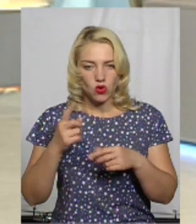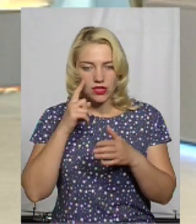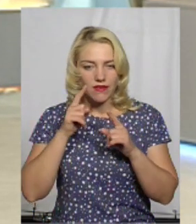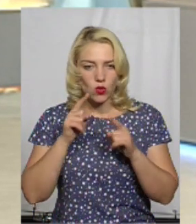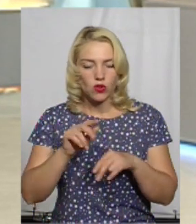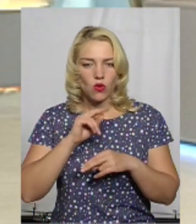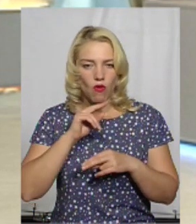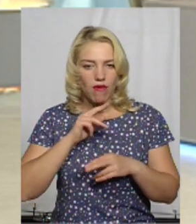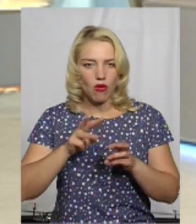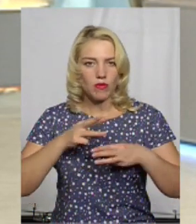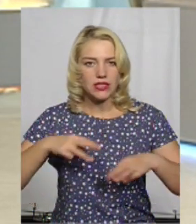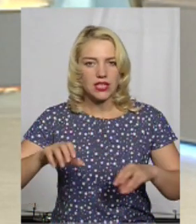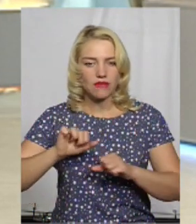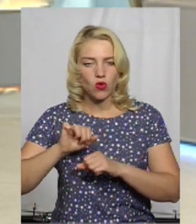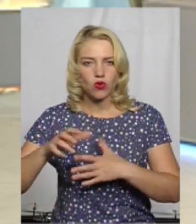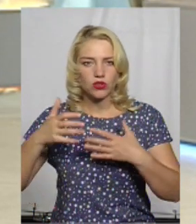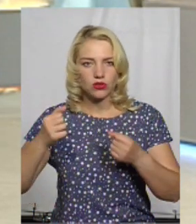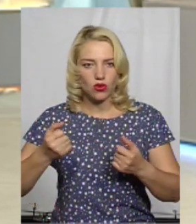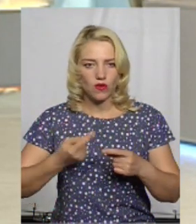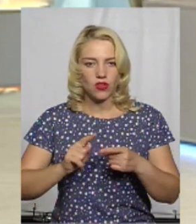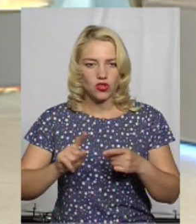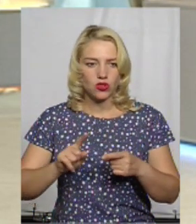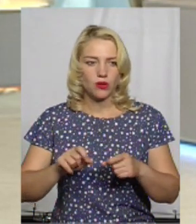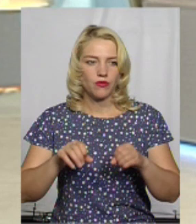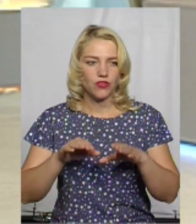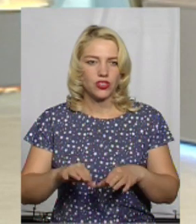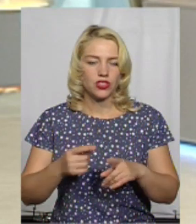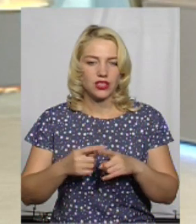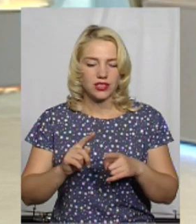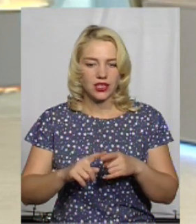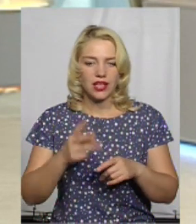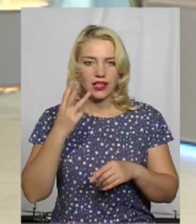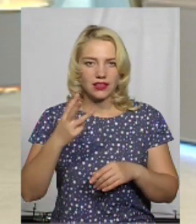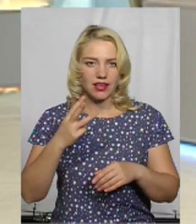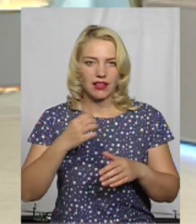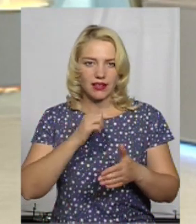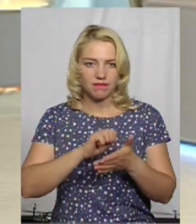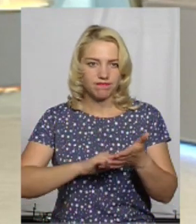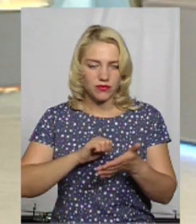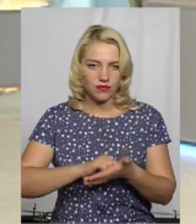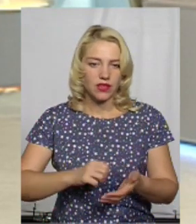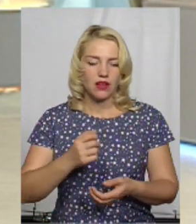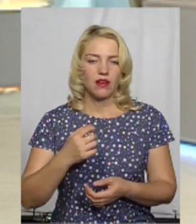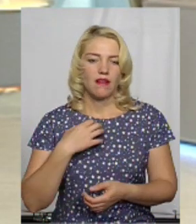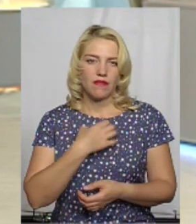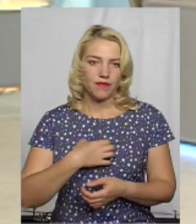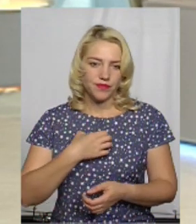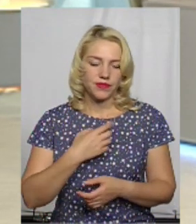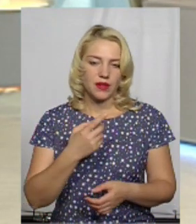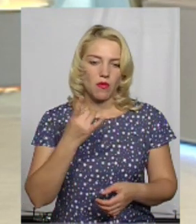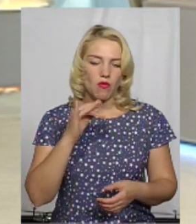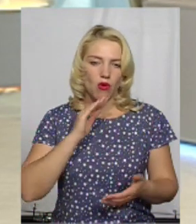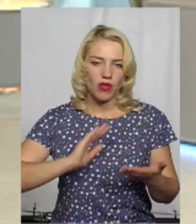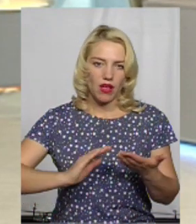вирішити цих три головних чинника, яких називає Марія Горобець, авторка петиції, а саме про